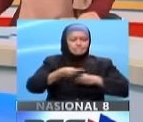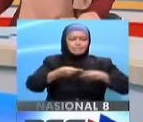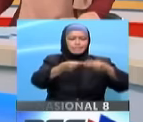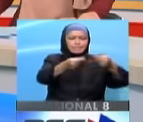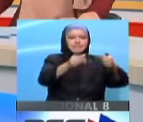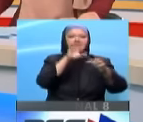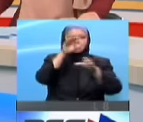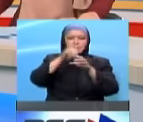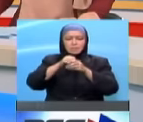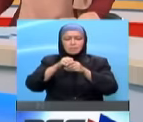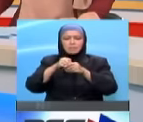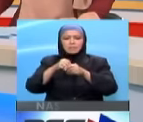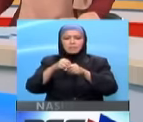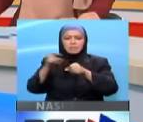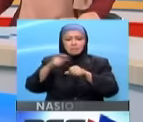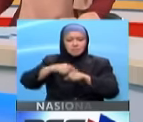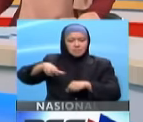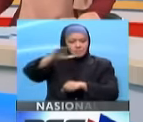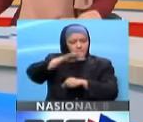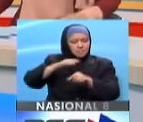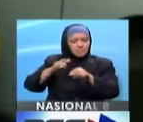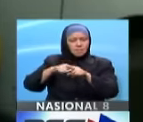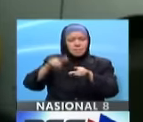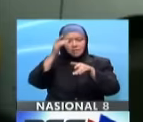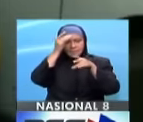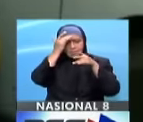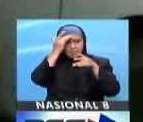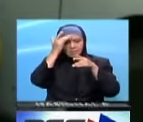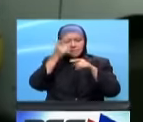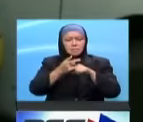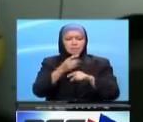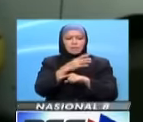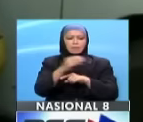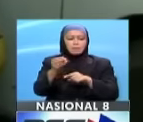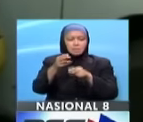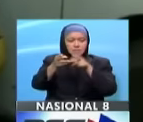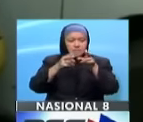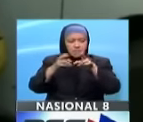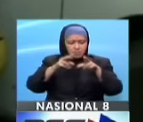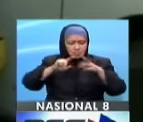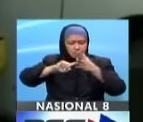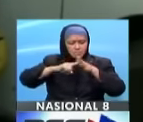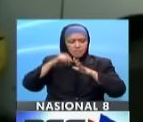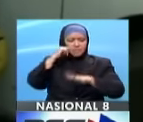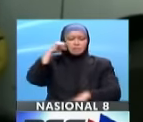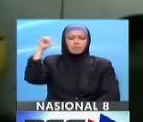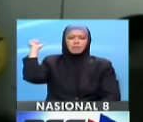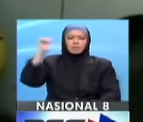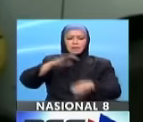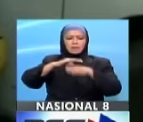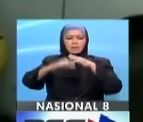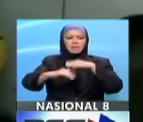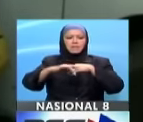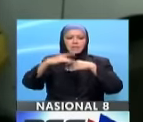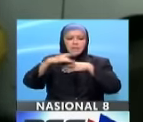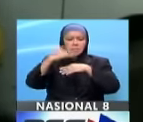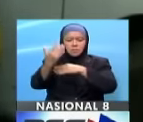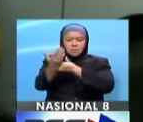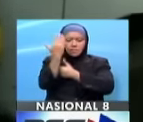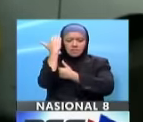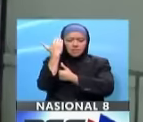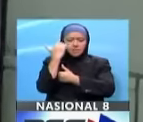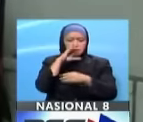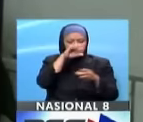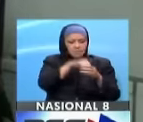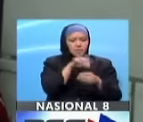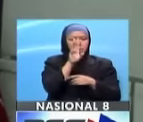pasukan perubatan. Urusan membawa jemaah dan petugas ke Arafah yang bermula semalam selesai awal pagi tadi. Ini termasuk